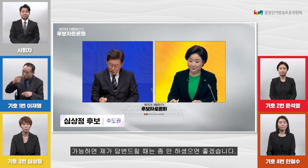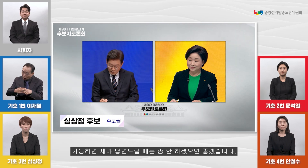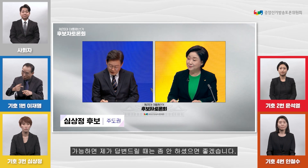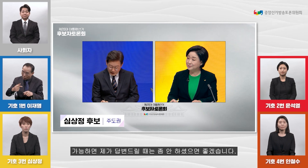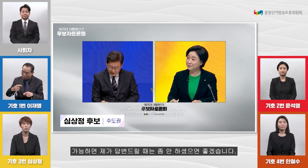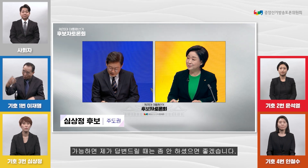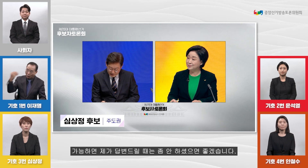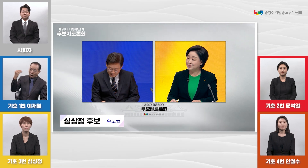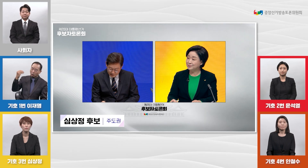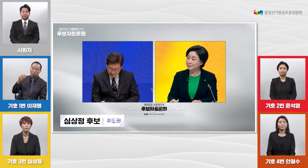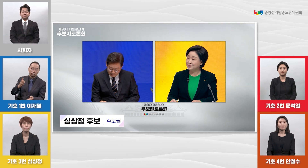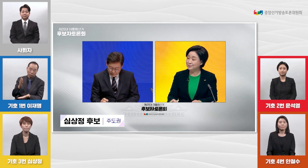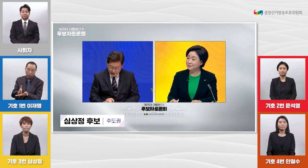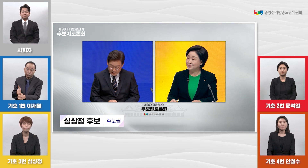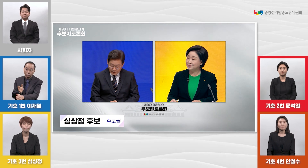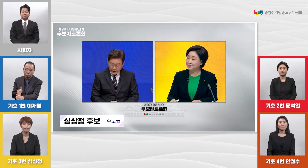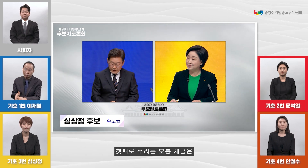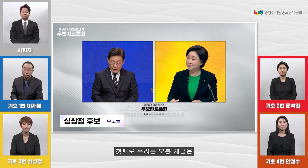하시면 좋겠습니다.